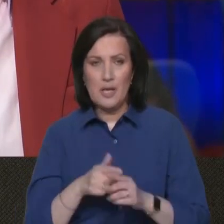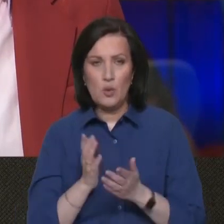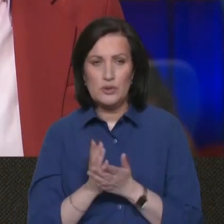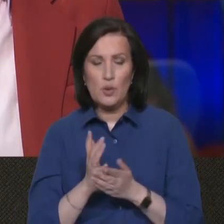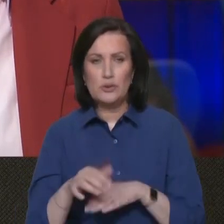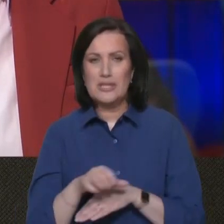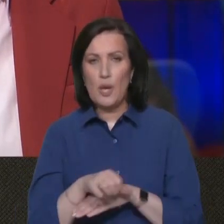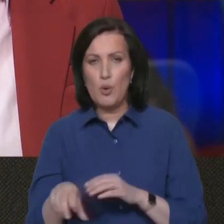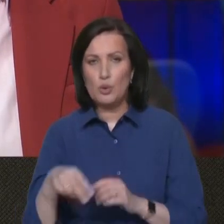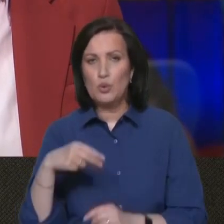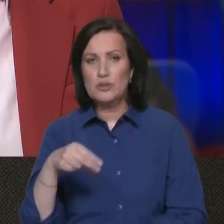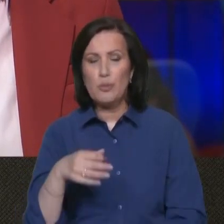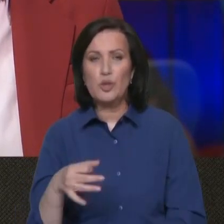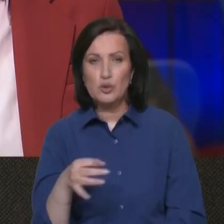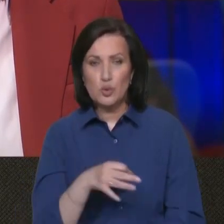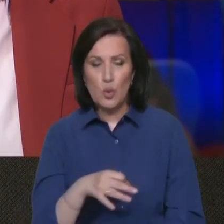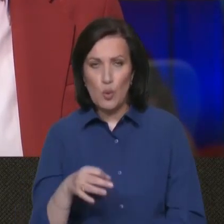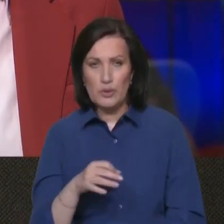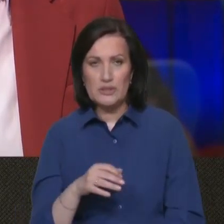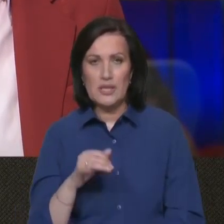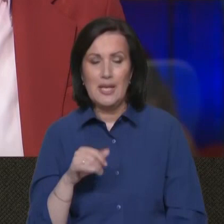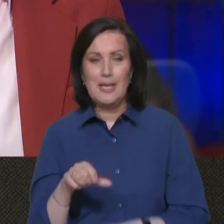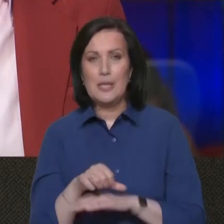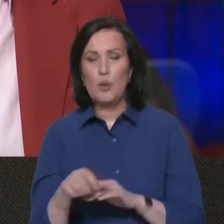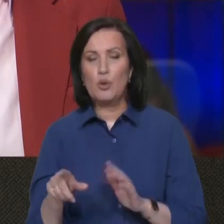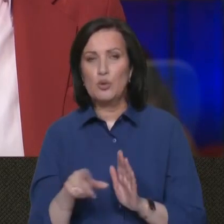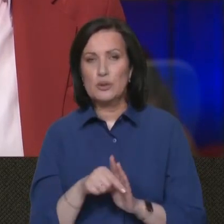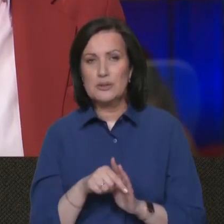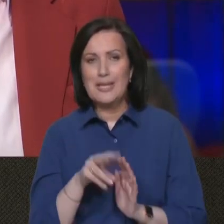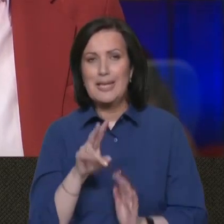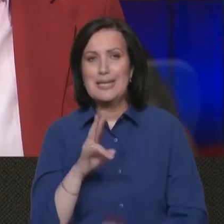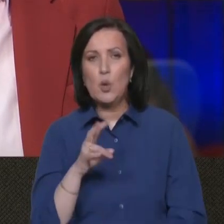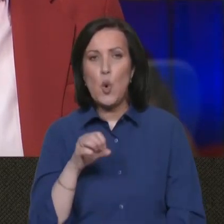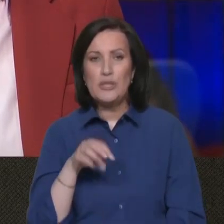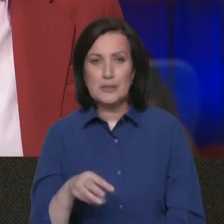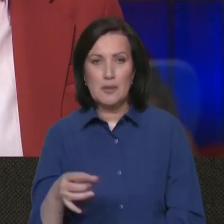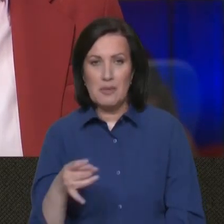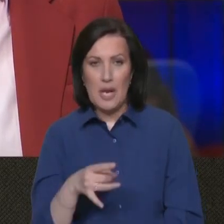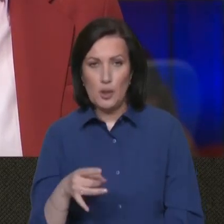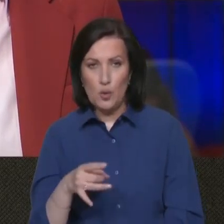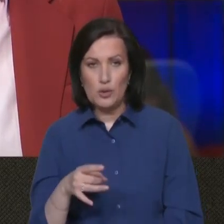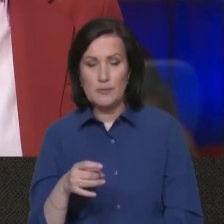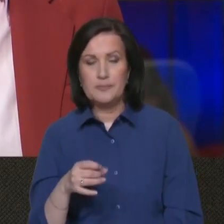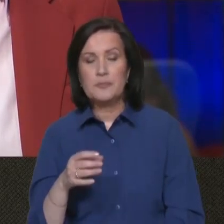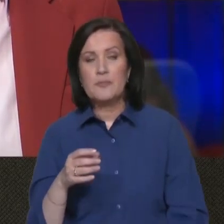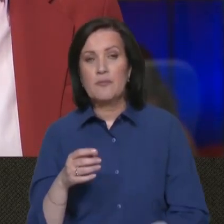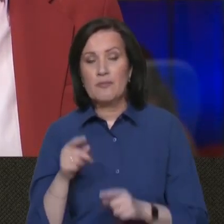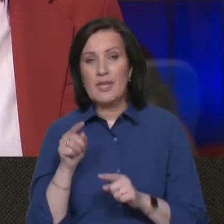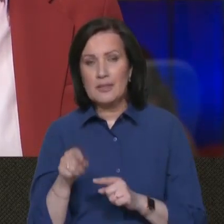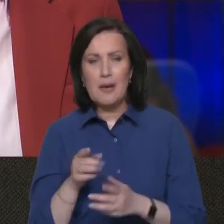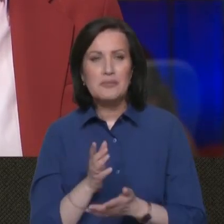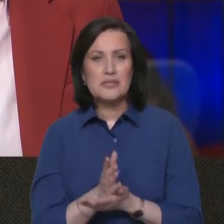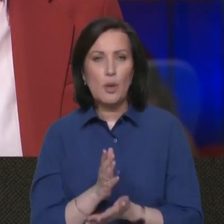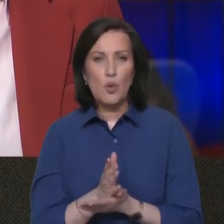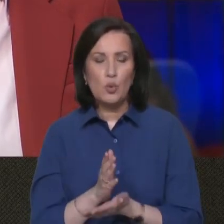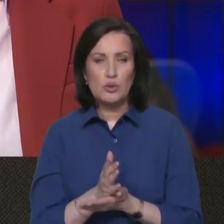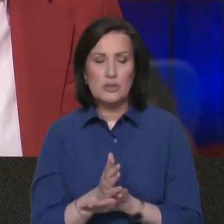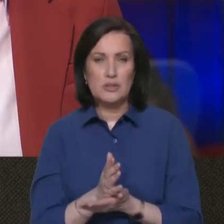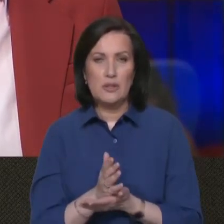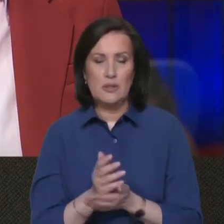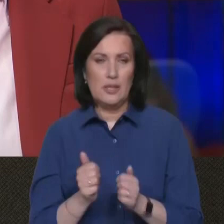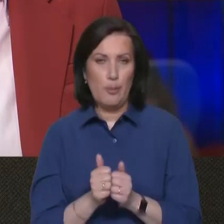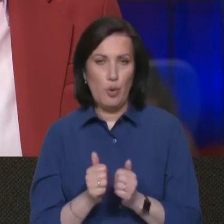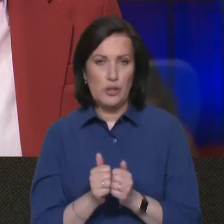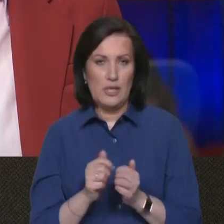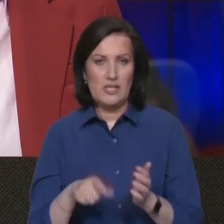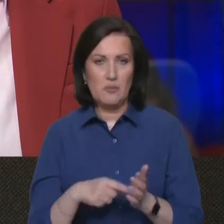кордоні Запорізькою областю і на кордоні з Нікольським районом, як часть Маріупольська. Ну, власне, там знаходиться